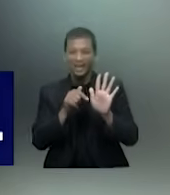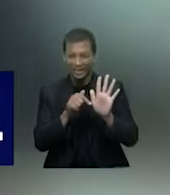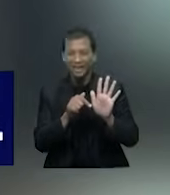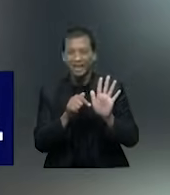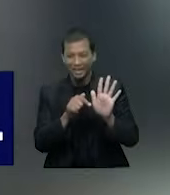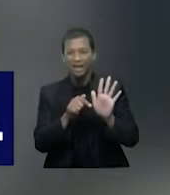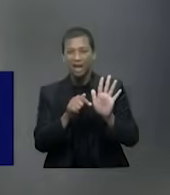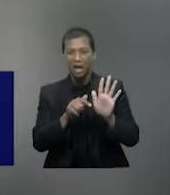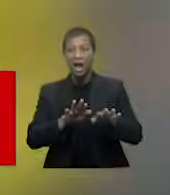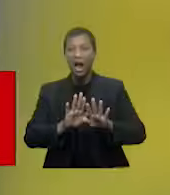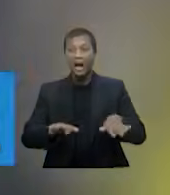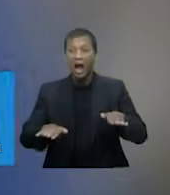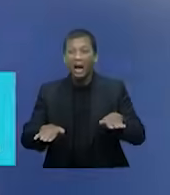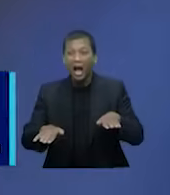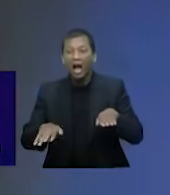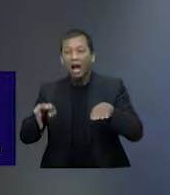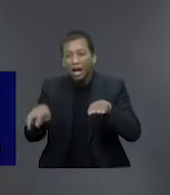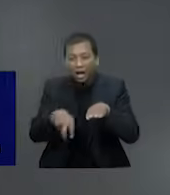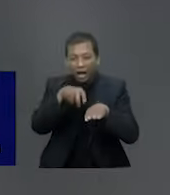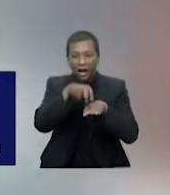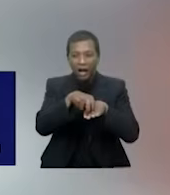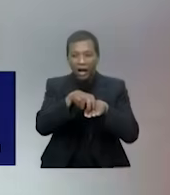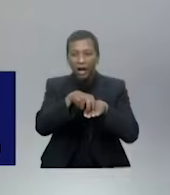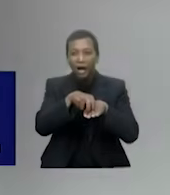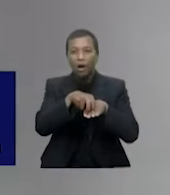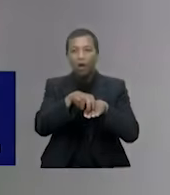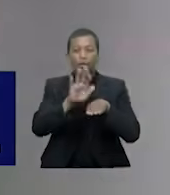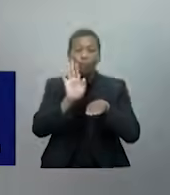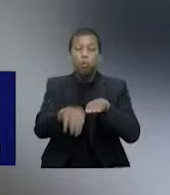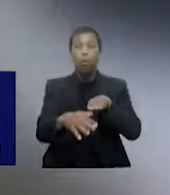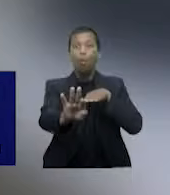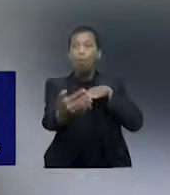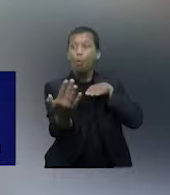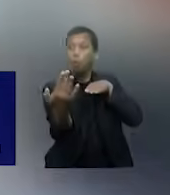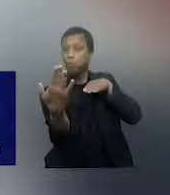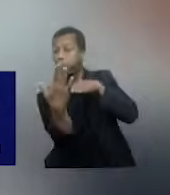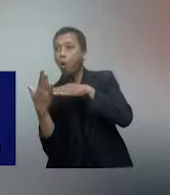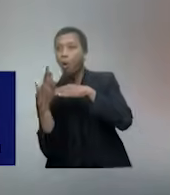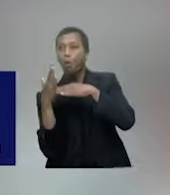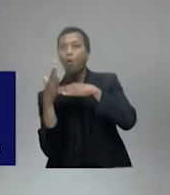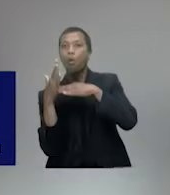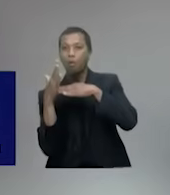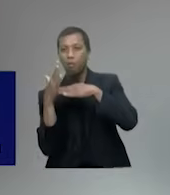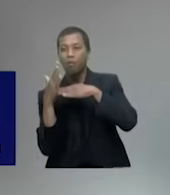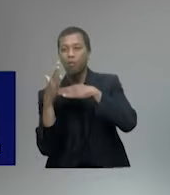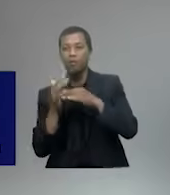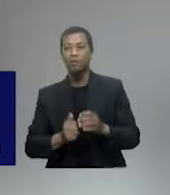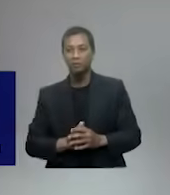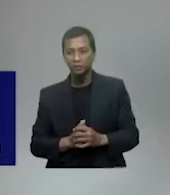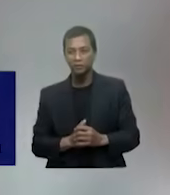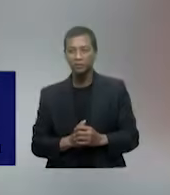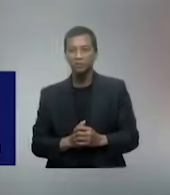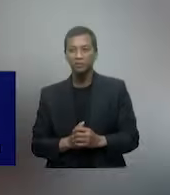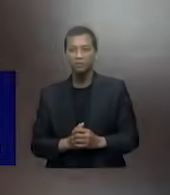bocah 5 tahun yang tak sengaja menginjak pedal gas dari mobil listrik seharga Rp488 juta. Kejadian ini sempat